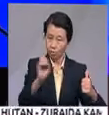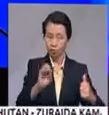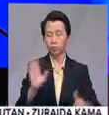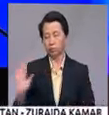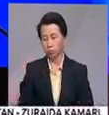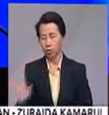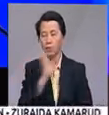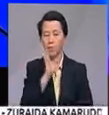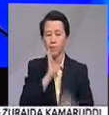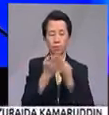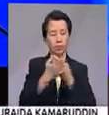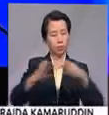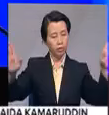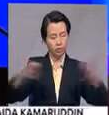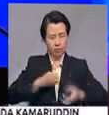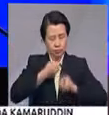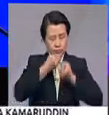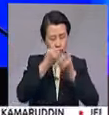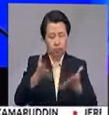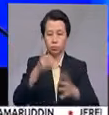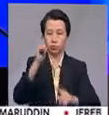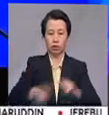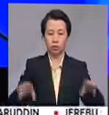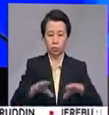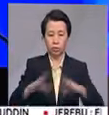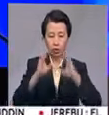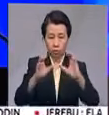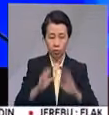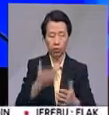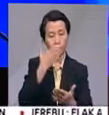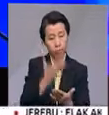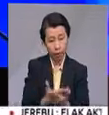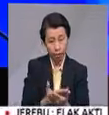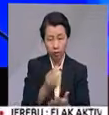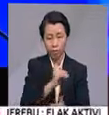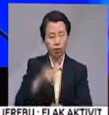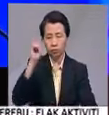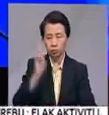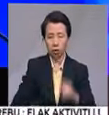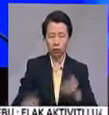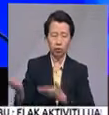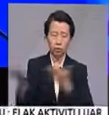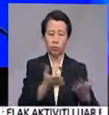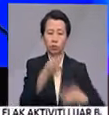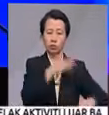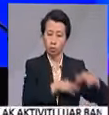menambah kebebasan ekspresi tidak dapat dilaksana secara berkesan dan tidak dapat membawa